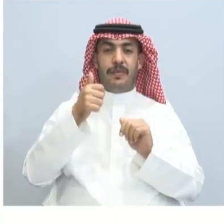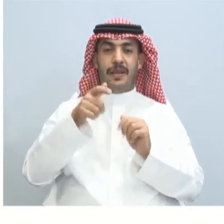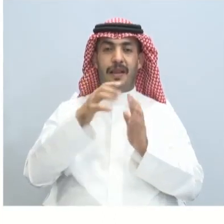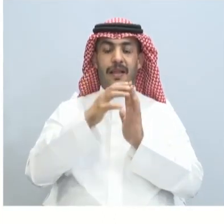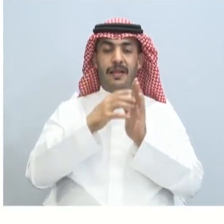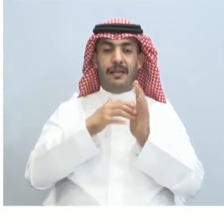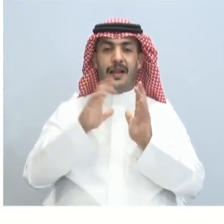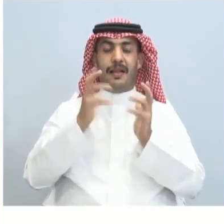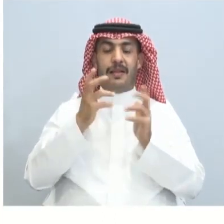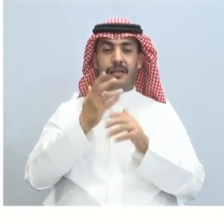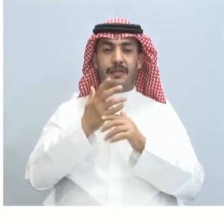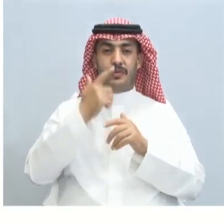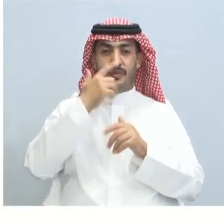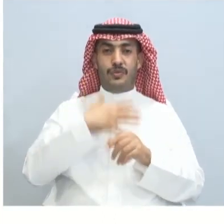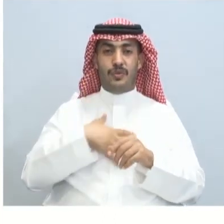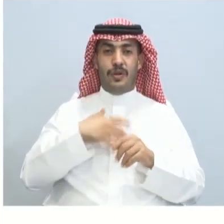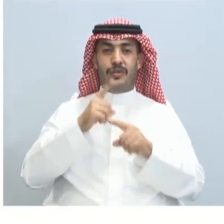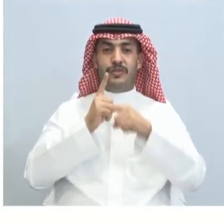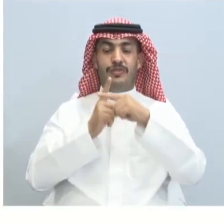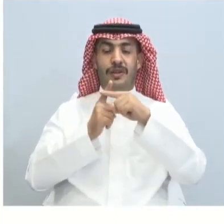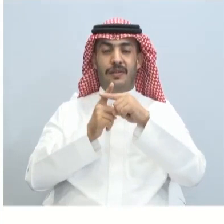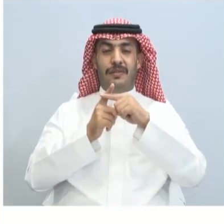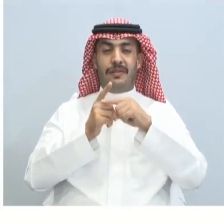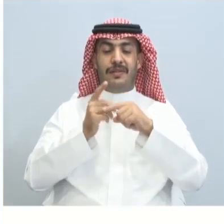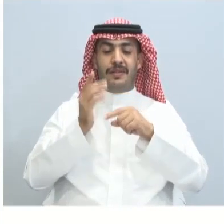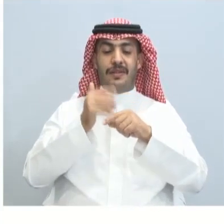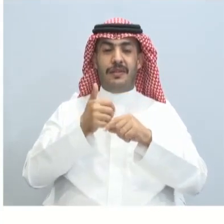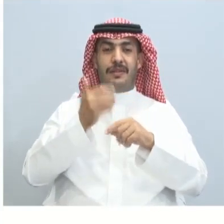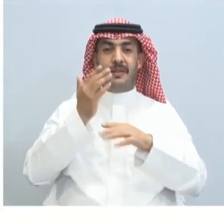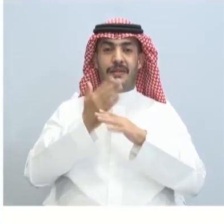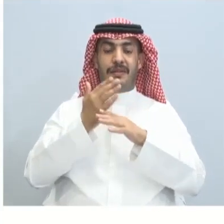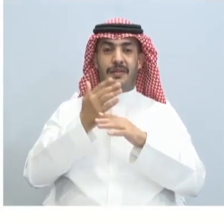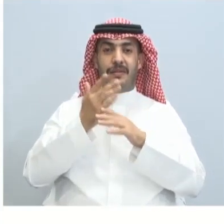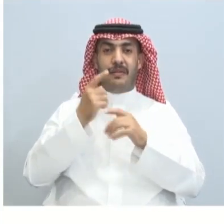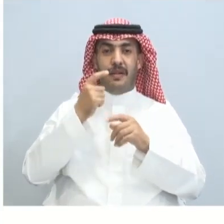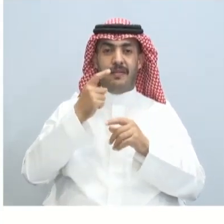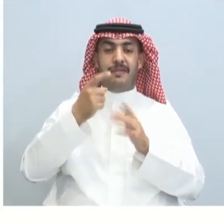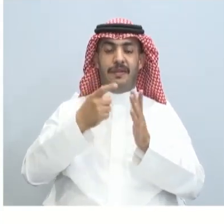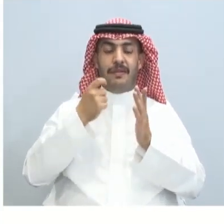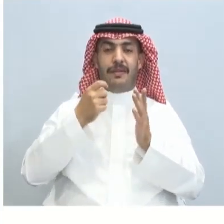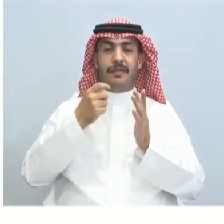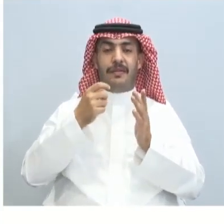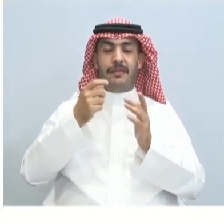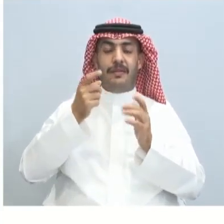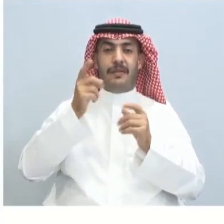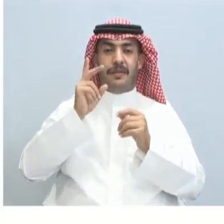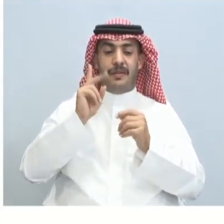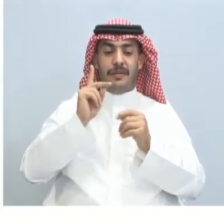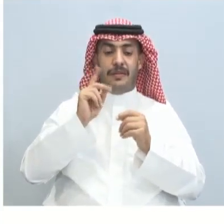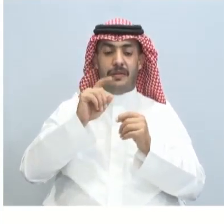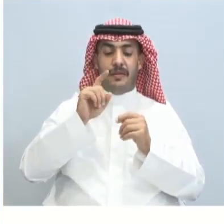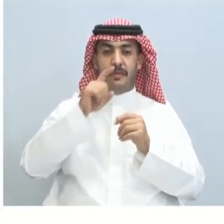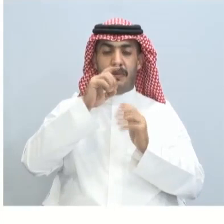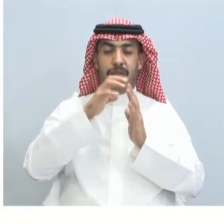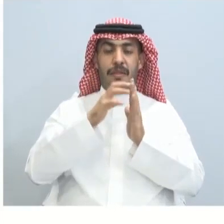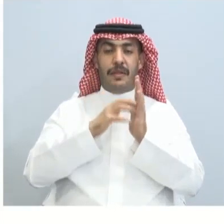الخطاب الاداري بشعور ايجابي و سيكون ايجابي في تفهم ايضا الرساله ولكن